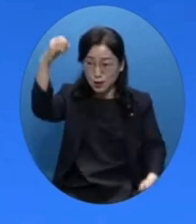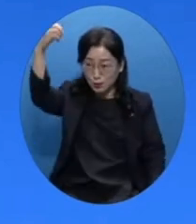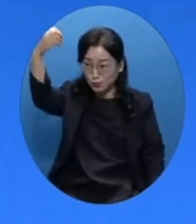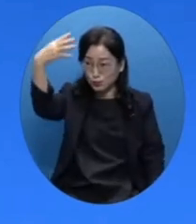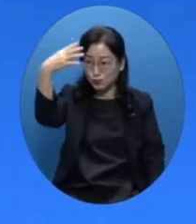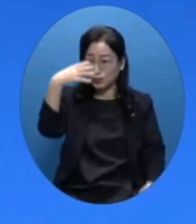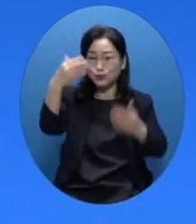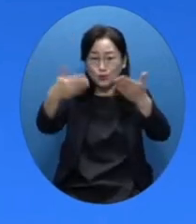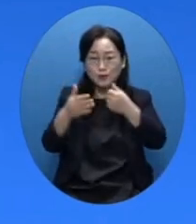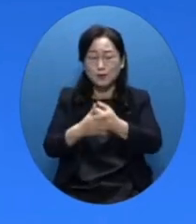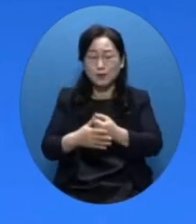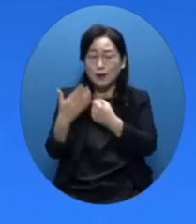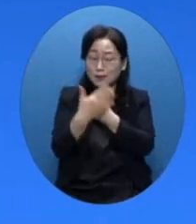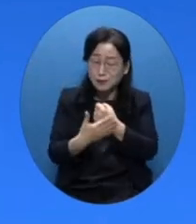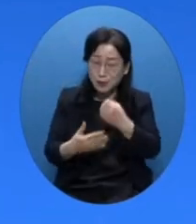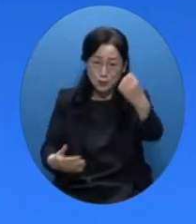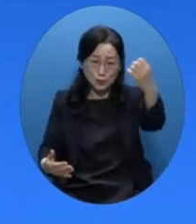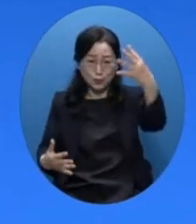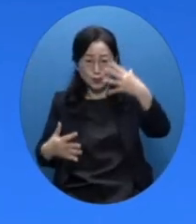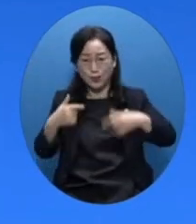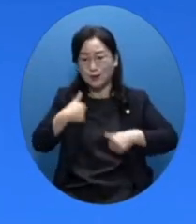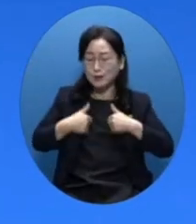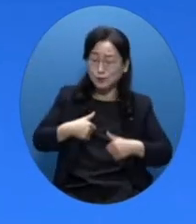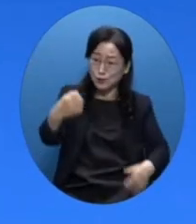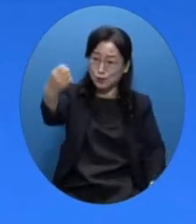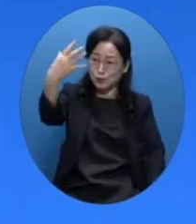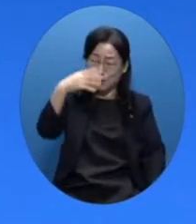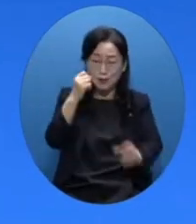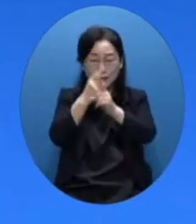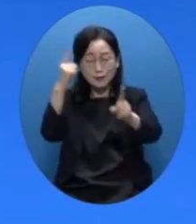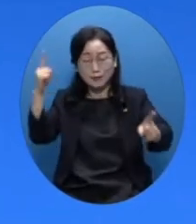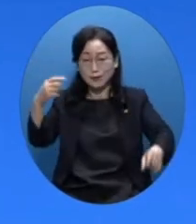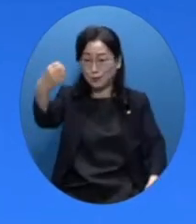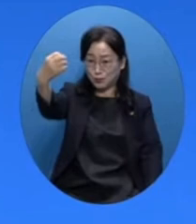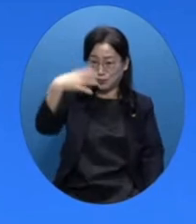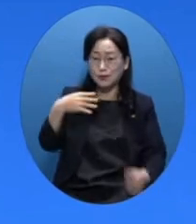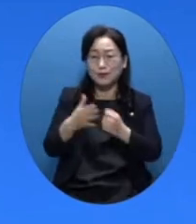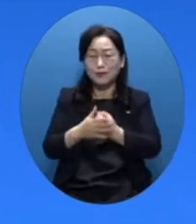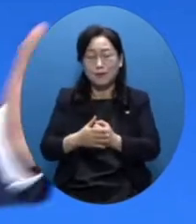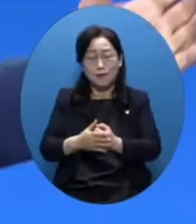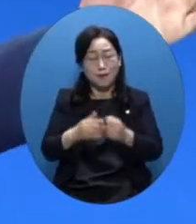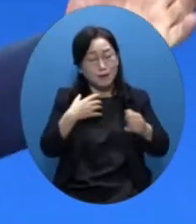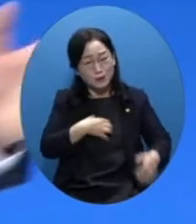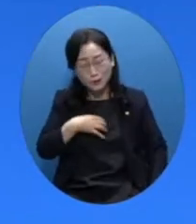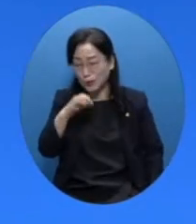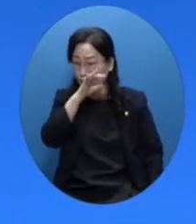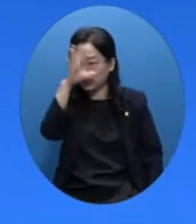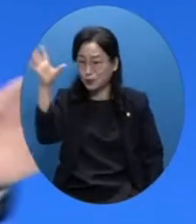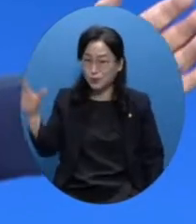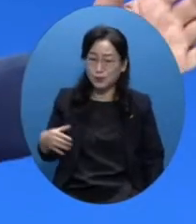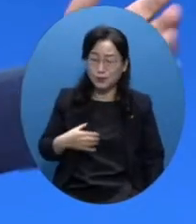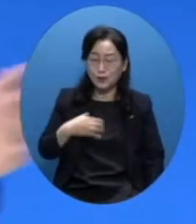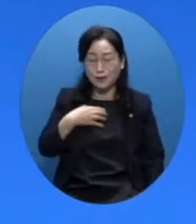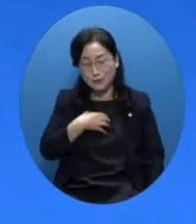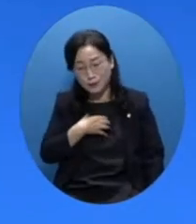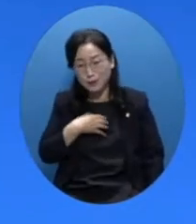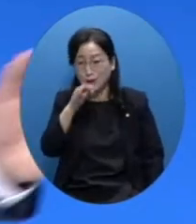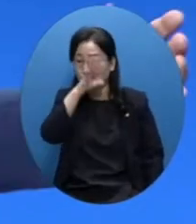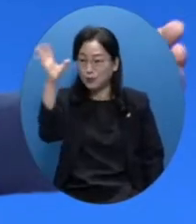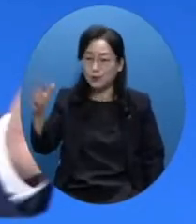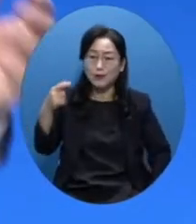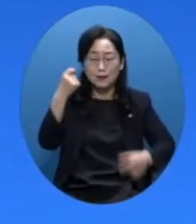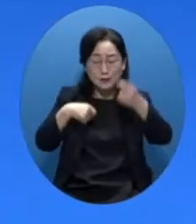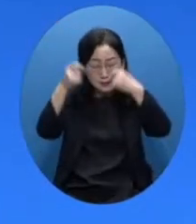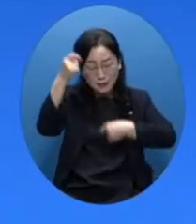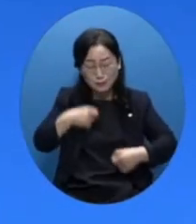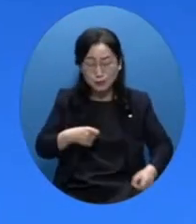때문에 은 헤드폰을 기쁨의 듣고 를 침해 2번의 켜지기 때문에 더 이상 염려하지 않습니다 걱정하지 않습니다 슬퍼하지